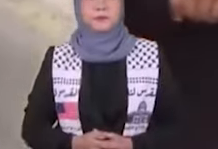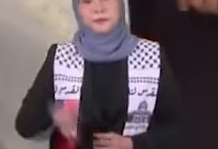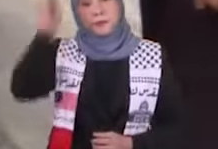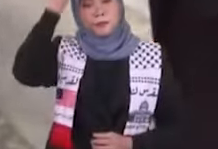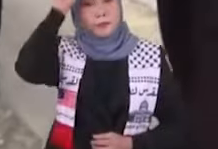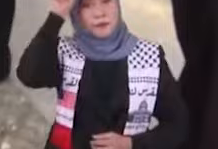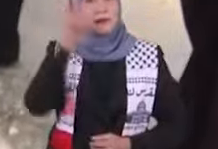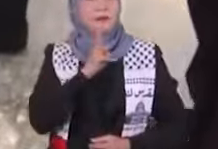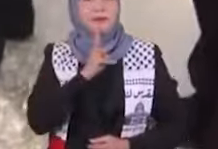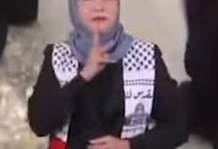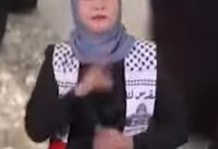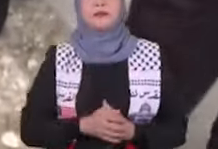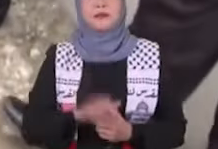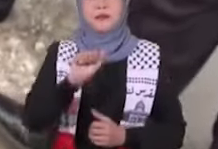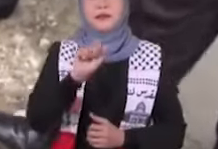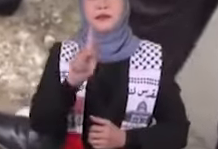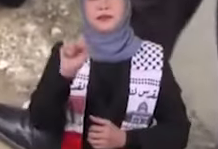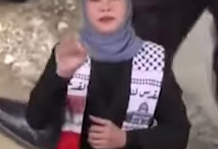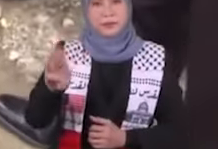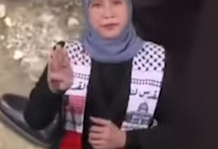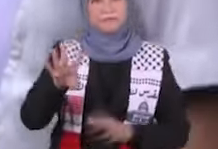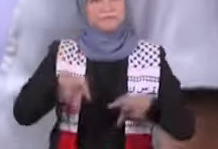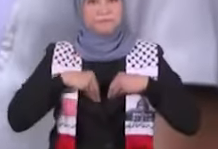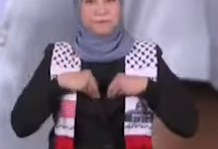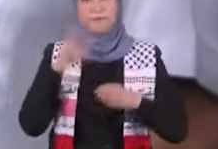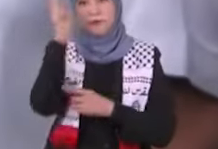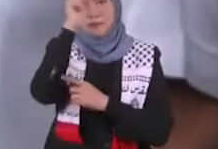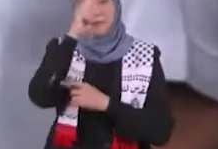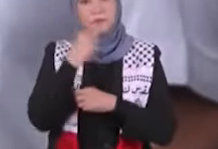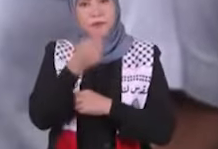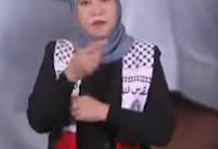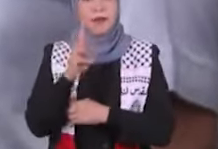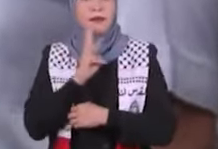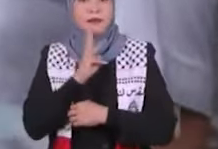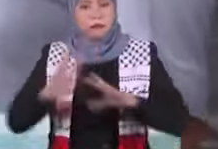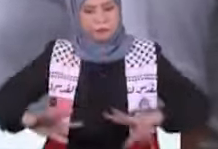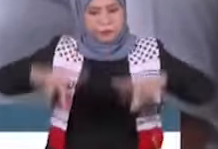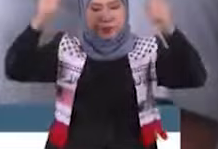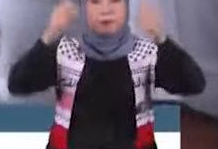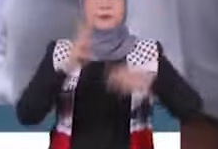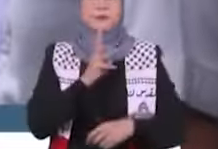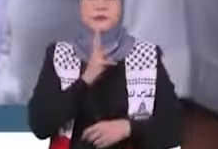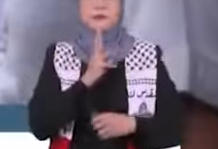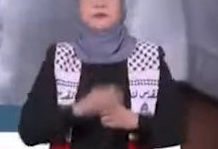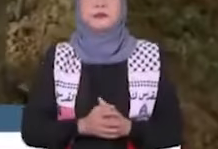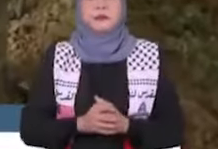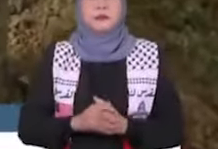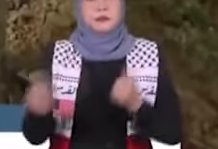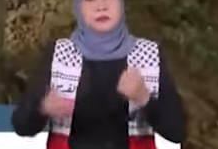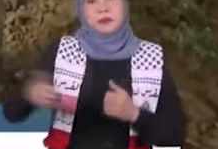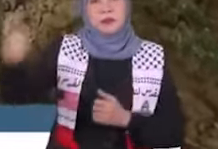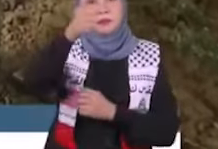tahap perkhidmatan bekalan air yang lebih baik kepada pengguna di negeri terbabit. Menurut Suruhanjaya Perkhidmatan Air Negara SPAN,